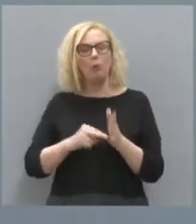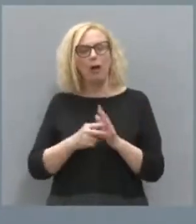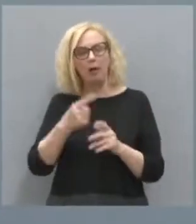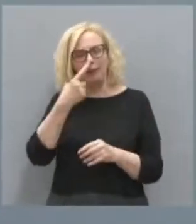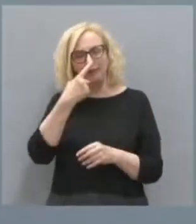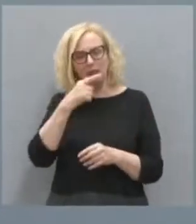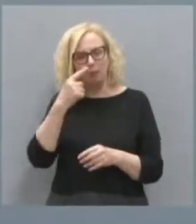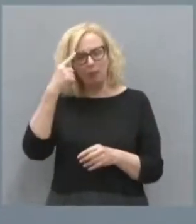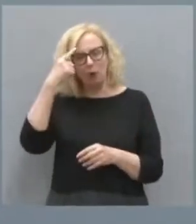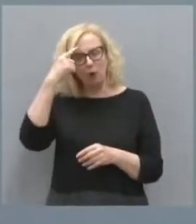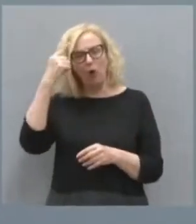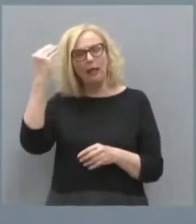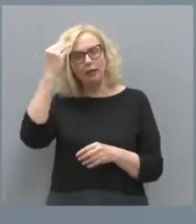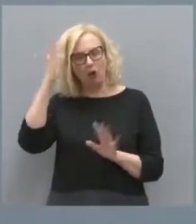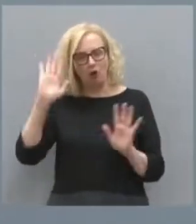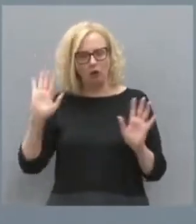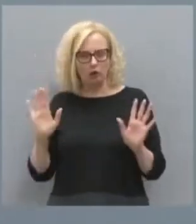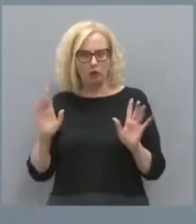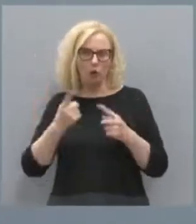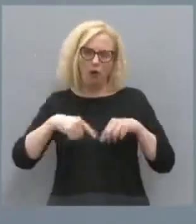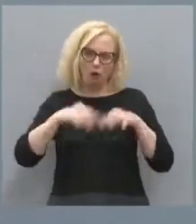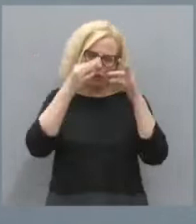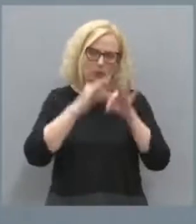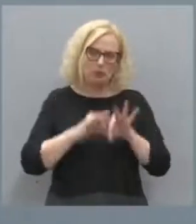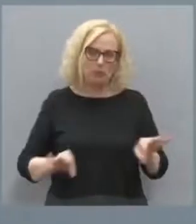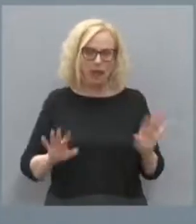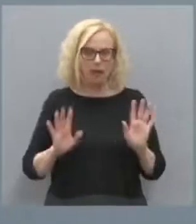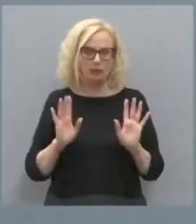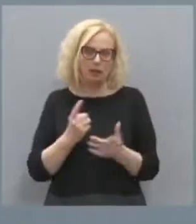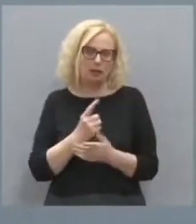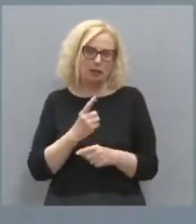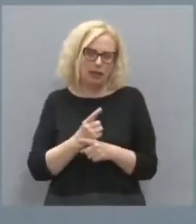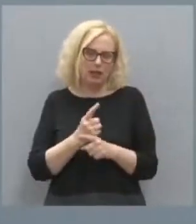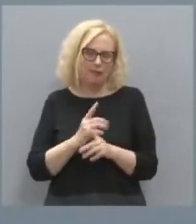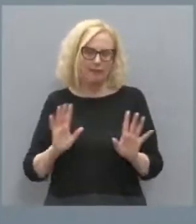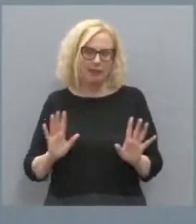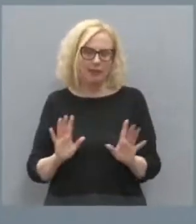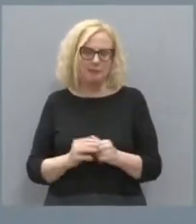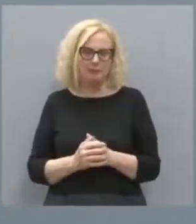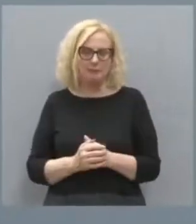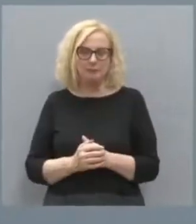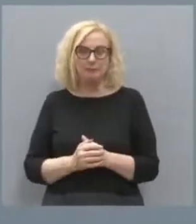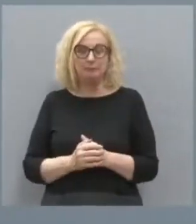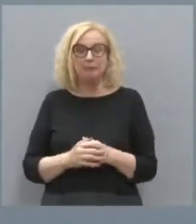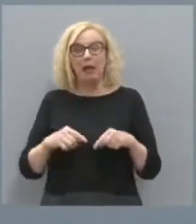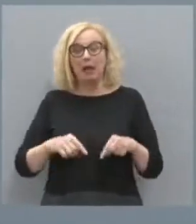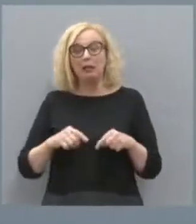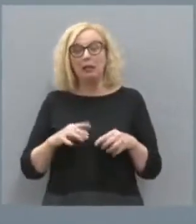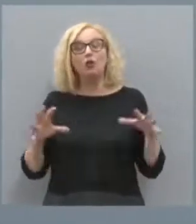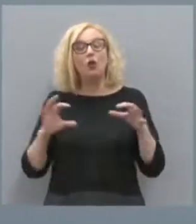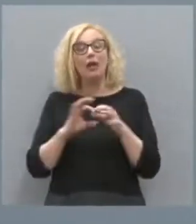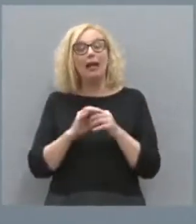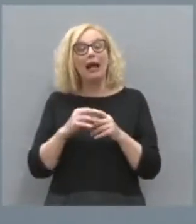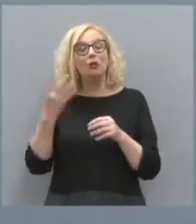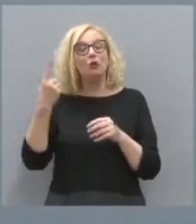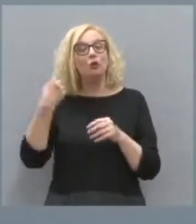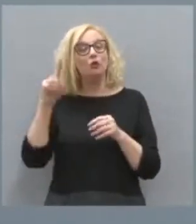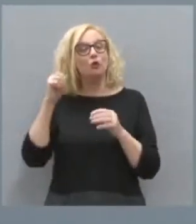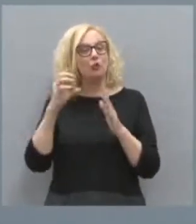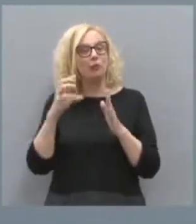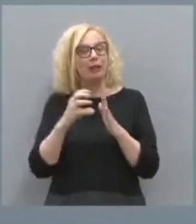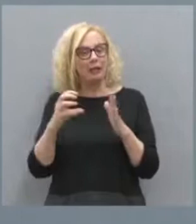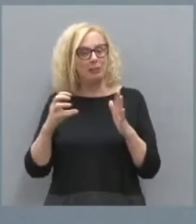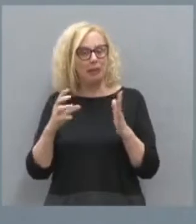rispettarli e chiaramente da un punto di vista anche adesso di super green pass e altro decidono di